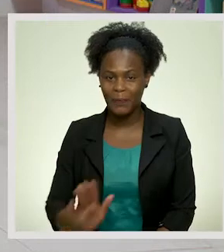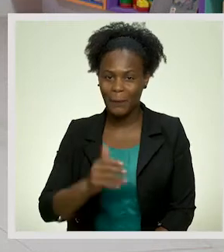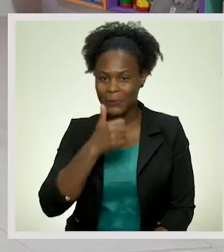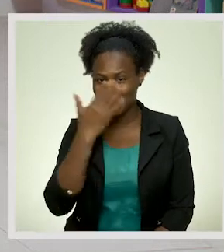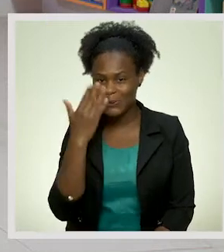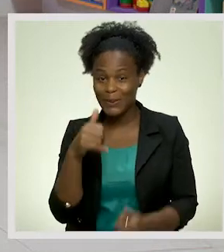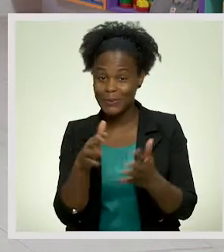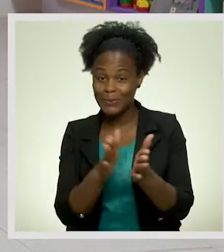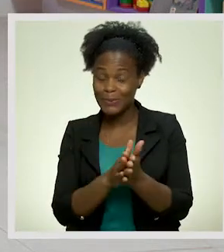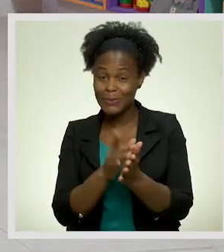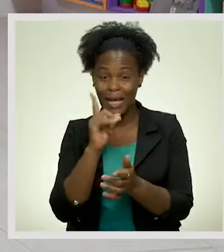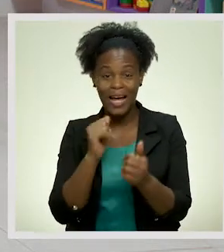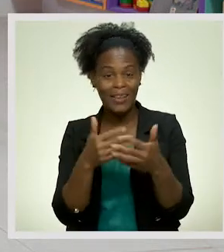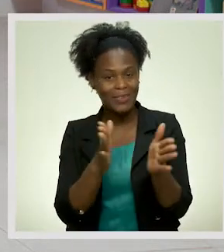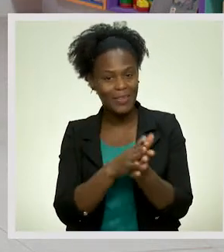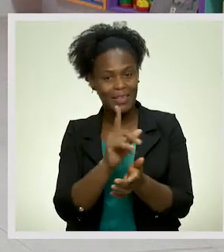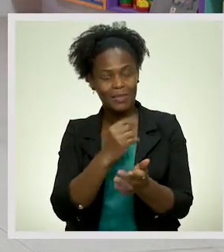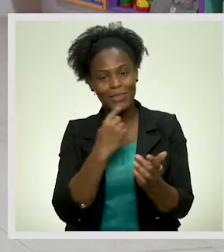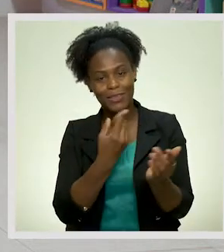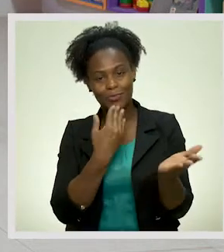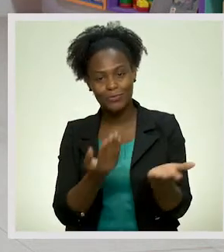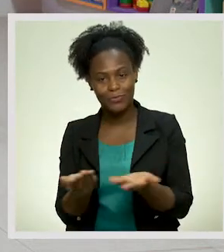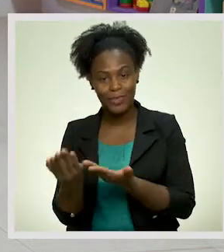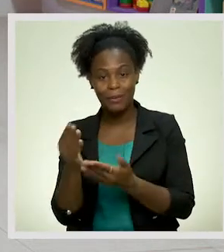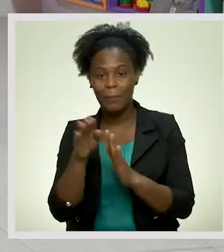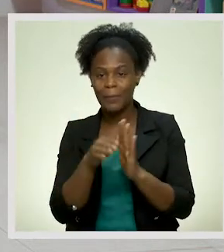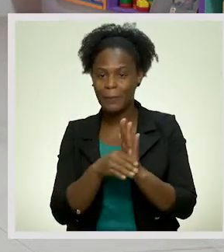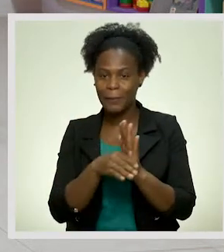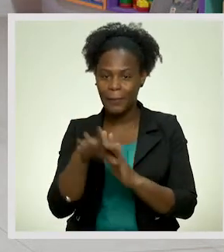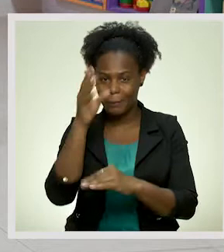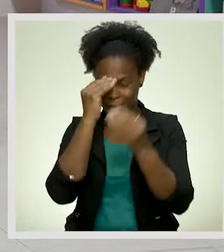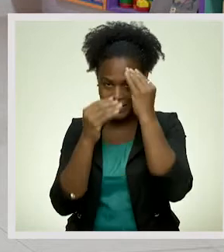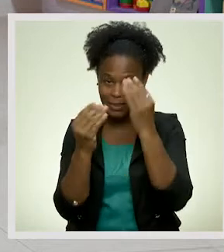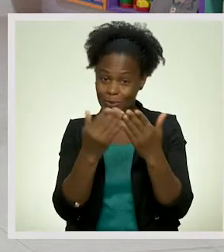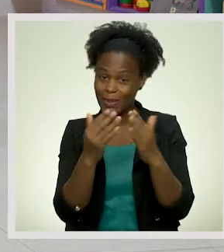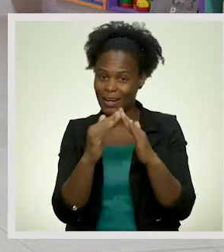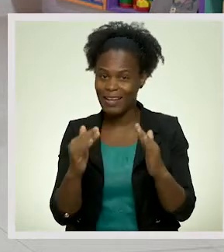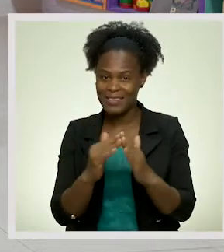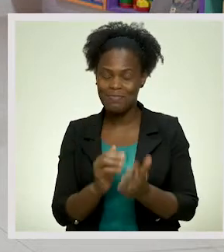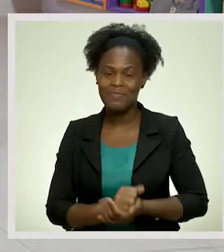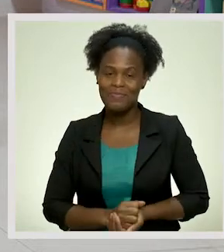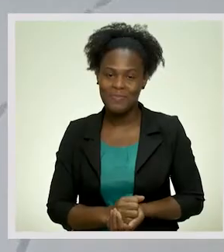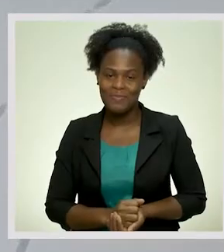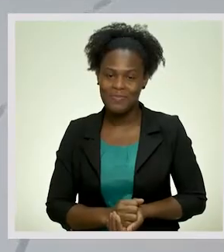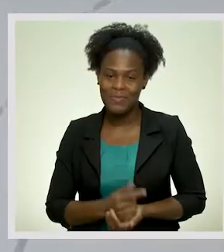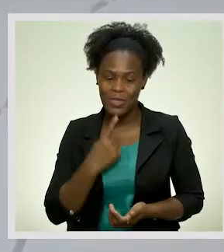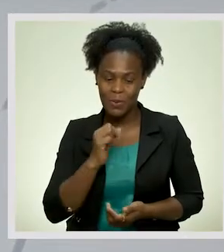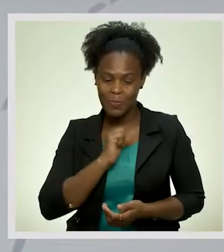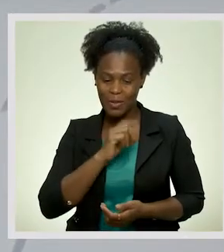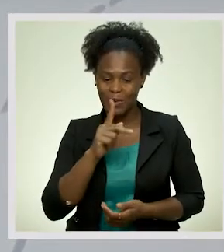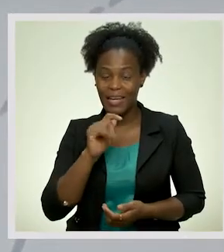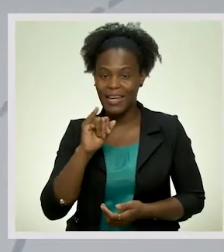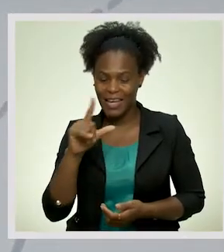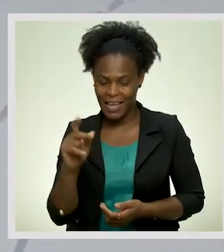Bonjour à tous et à toutes. Soyez la bienvenue au programme Aprender e Estudar em Casa. Je m'appelle